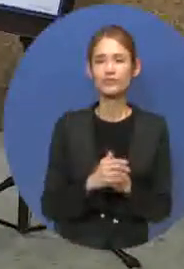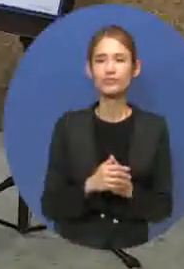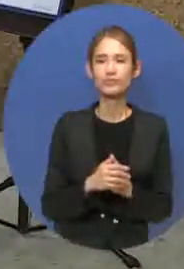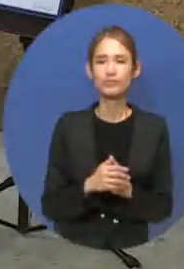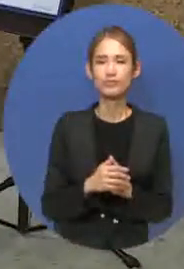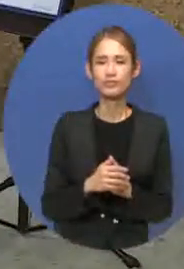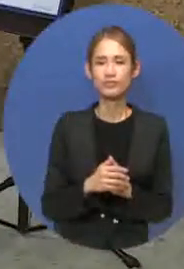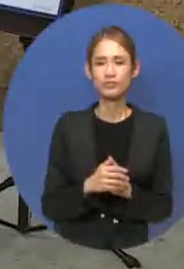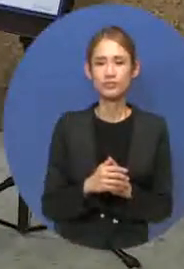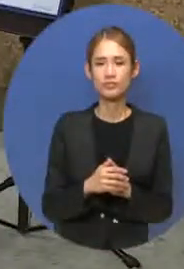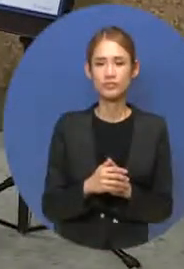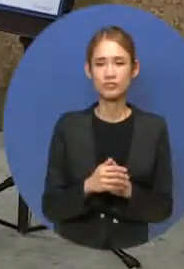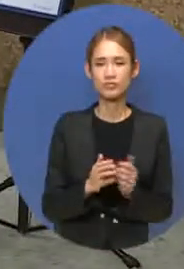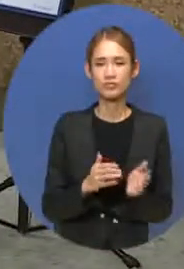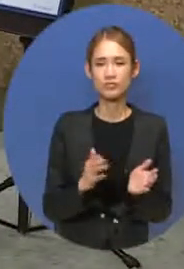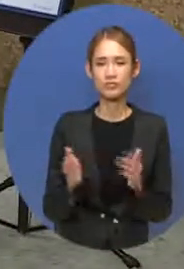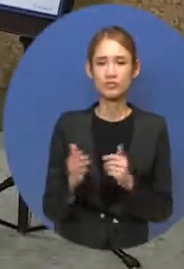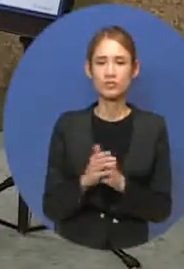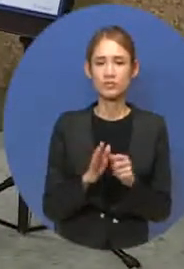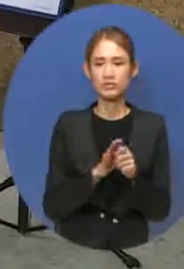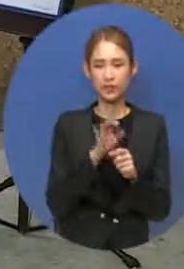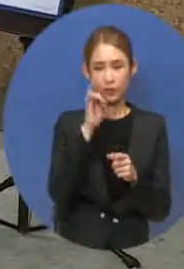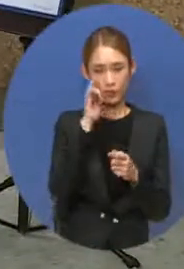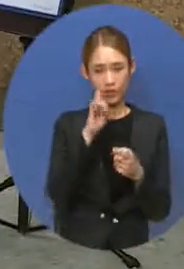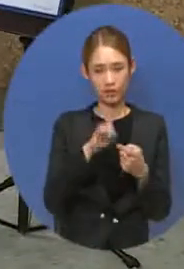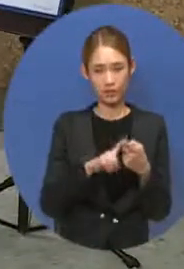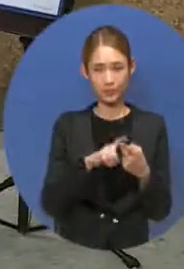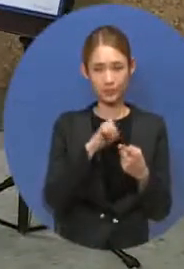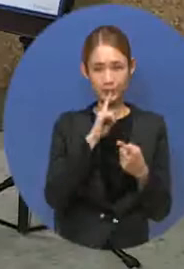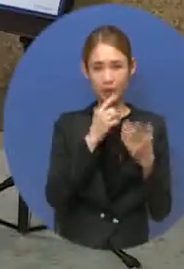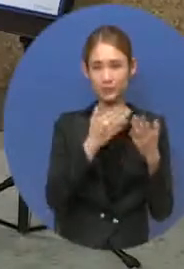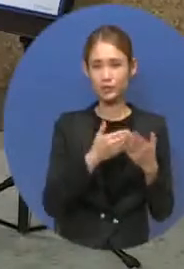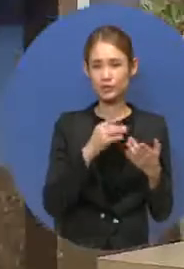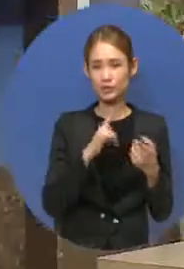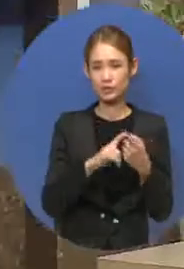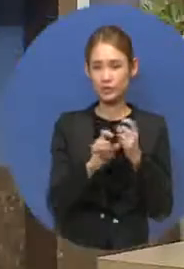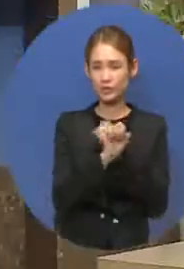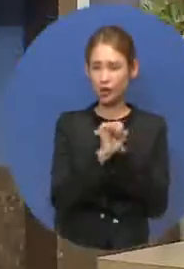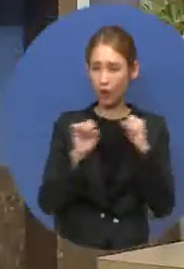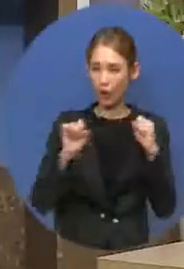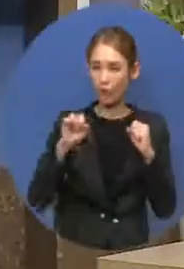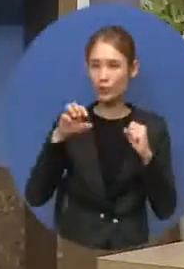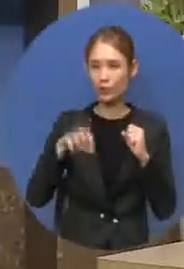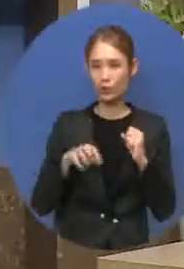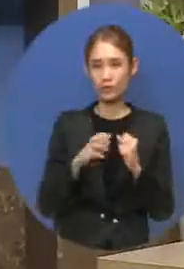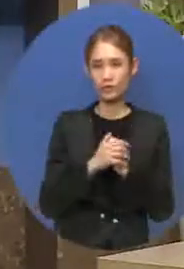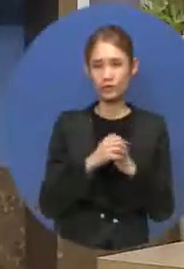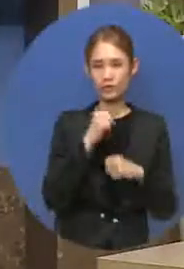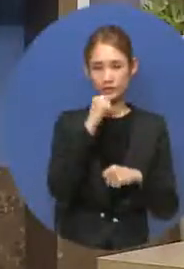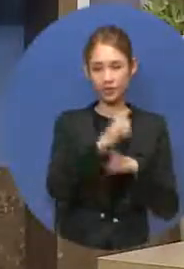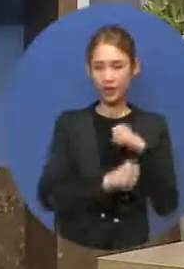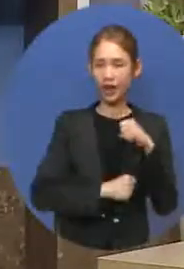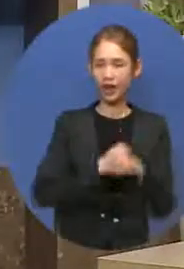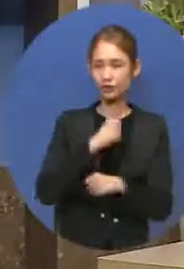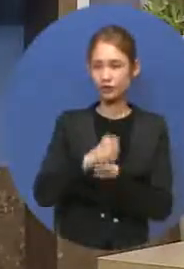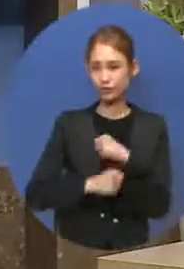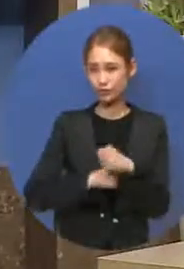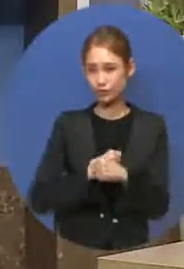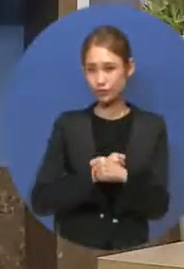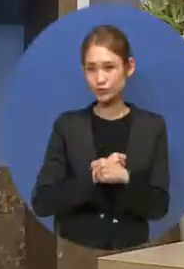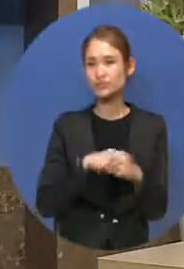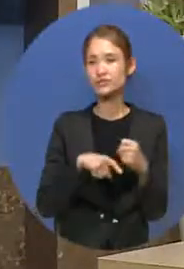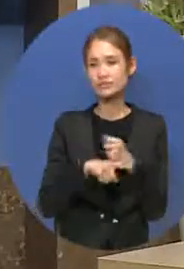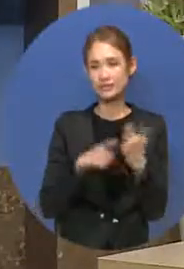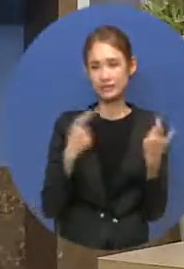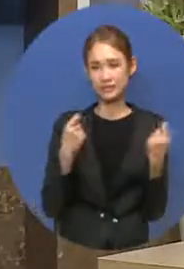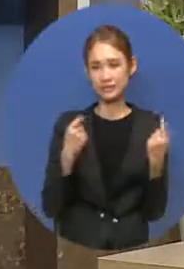같습니다. 역시 뭔가 이 사랑과 관심, 그리고 또좀 말씀하신 것처럼 넓은 공간이 이 자유로움을 좀 뜻하는 것 그런